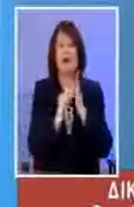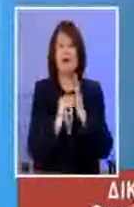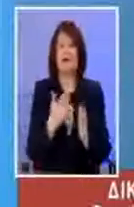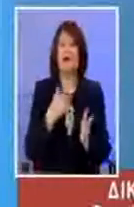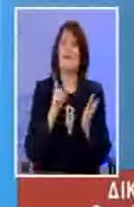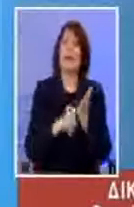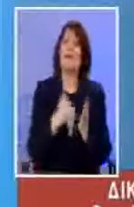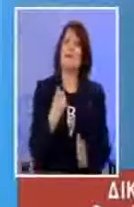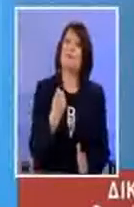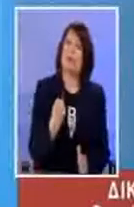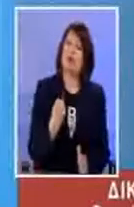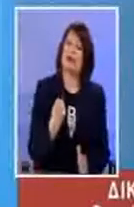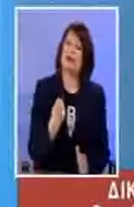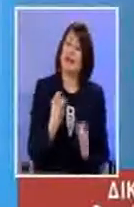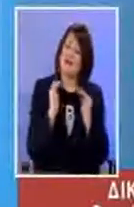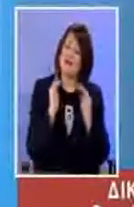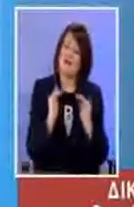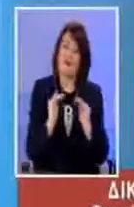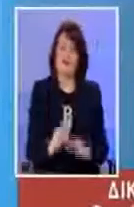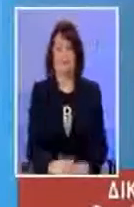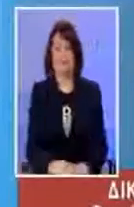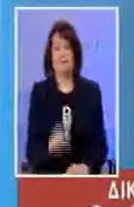όπως είπατε. Και στο πλαίσιο αυτό,